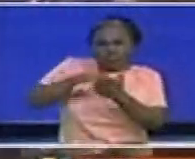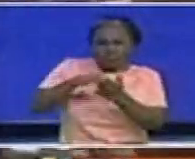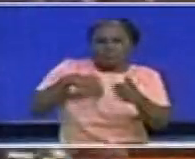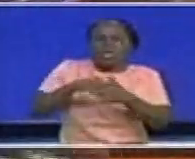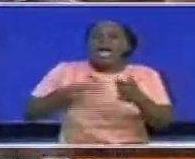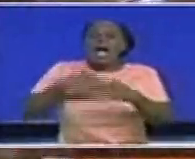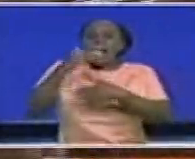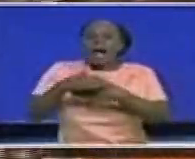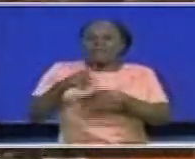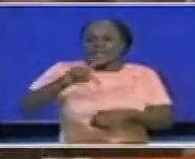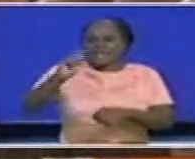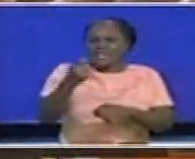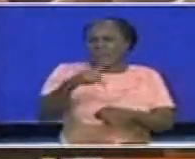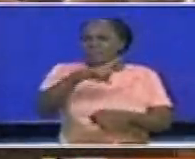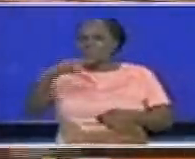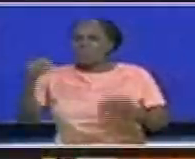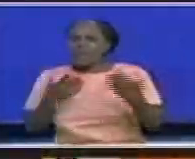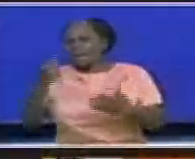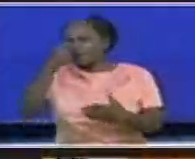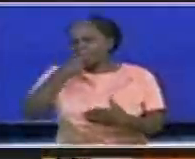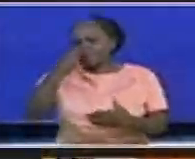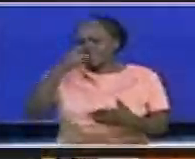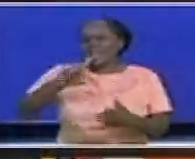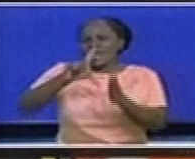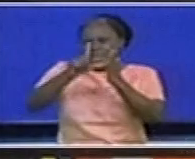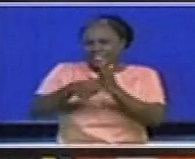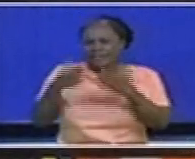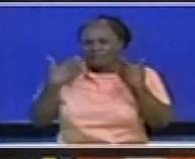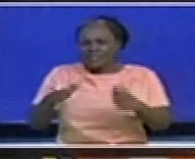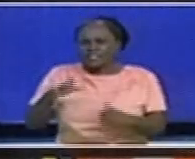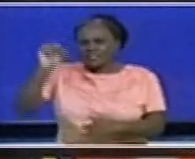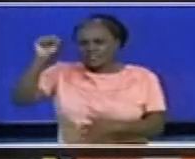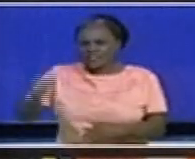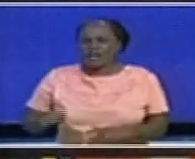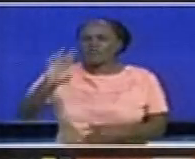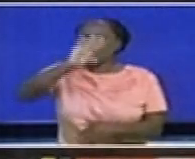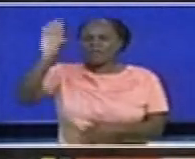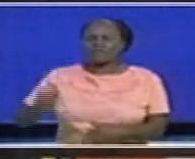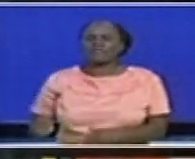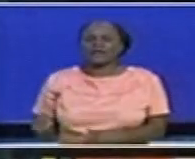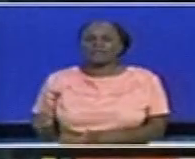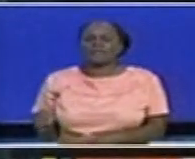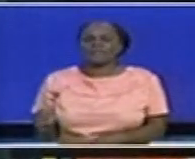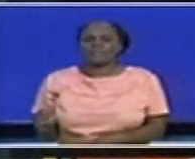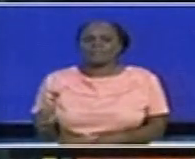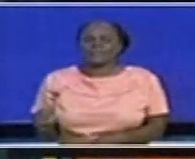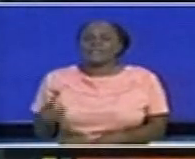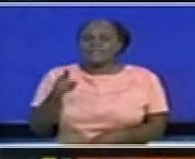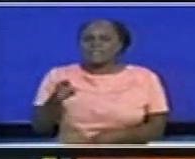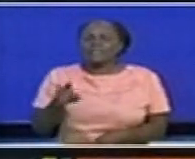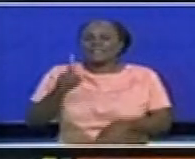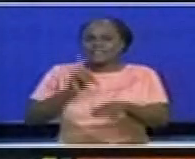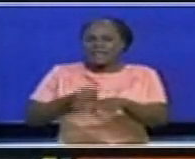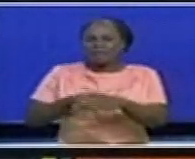ya ziara ya Kenya, kombe hilo litaelekea Tanzania kisha kumaliza ziara yake ya bara Afrika kule Afrika Kusini. Imekuwa ni zamu